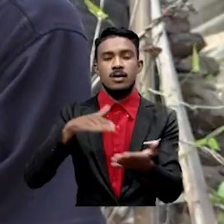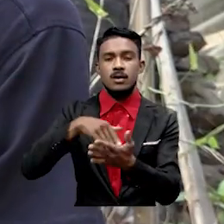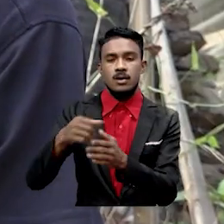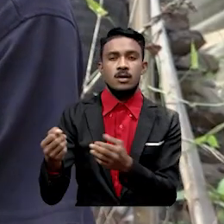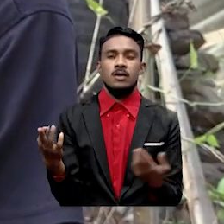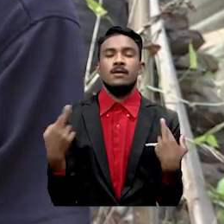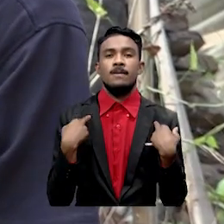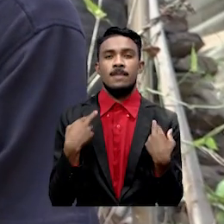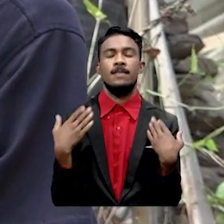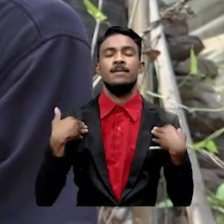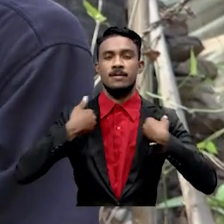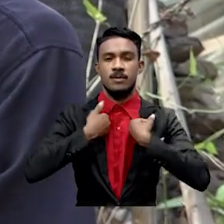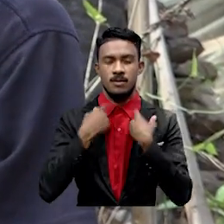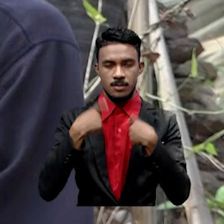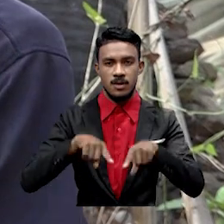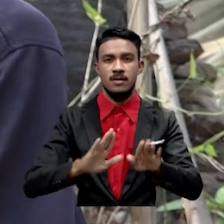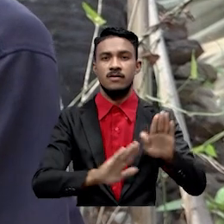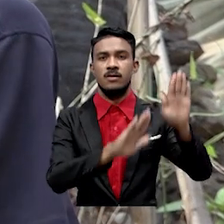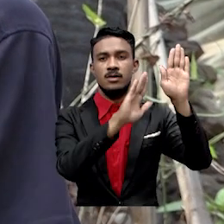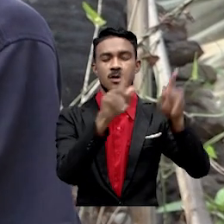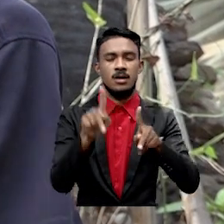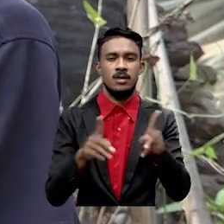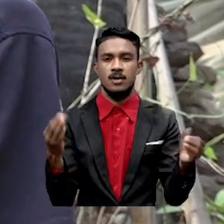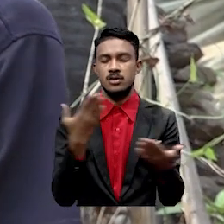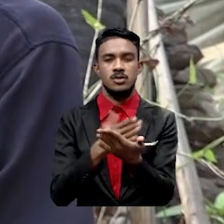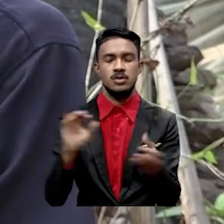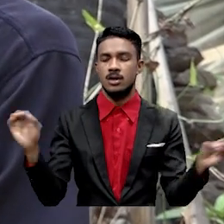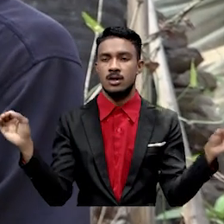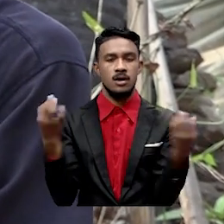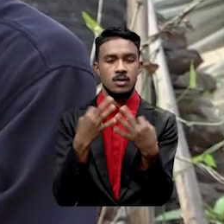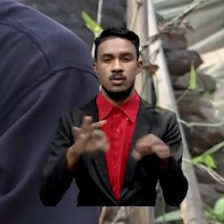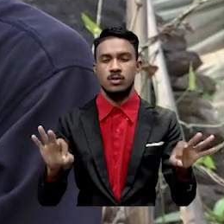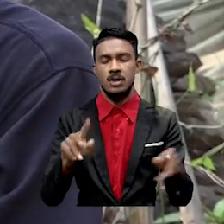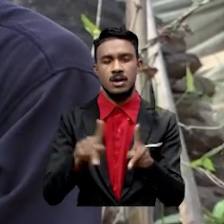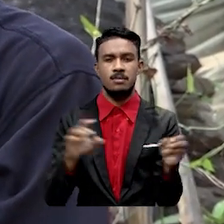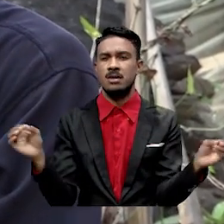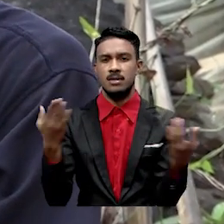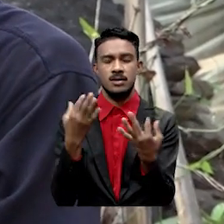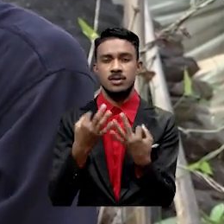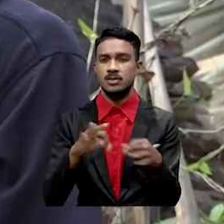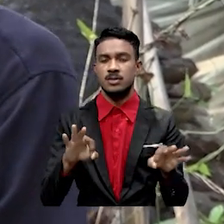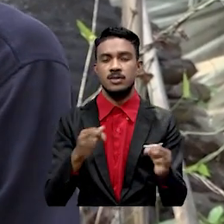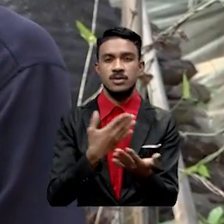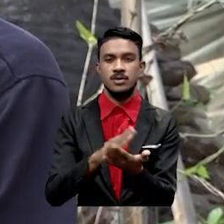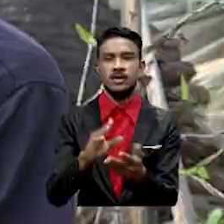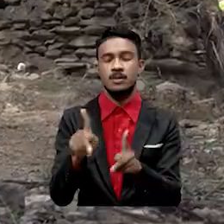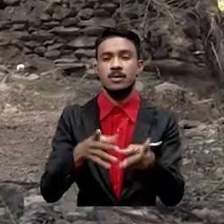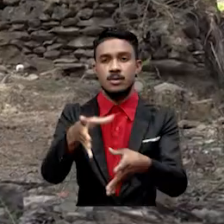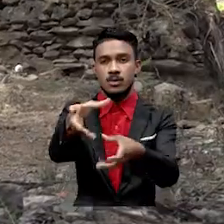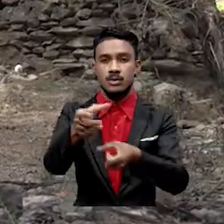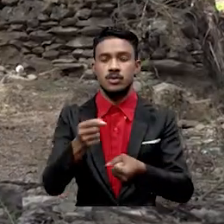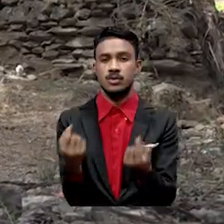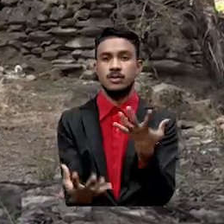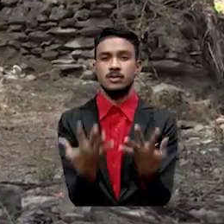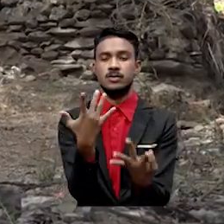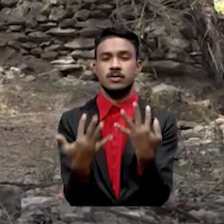saya ba forleteng dalam rumah ema sosa lahotu no dalam rumah ema la sosa liu. Nem futung ida husi ai sunu karosa